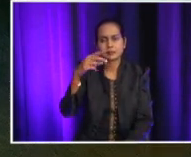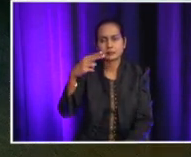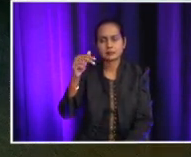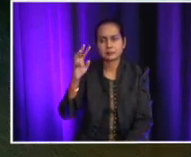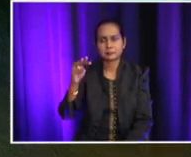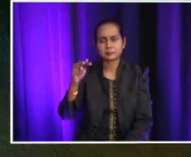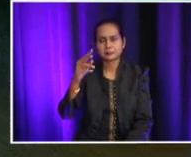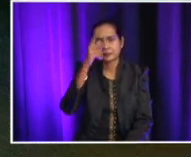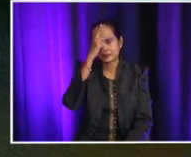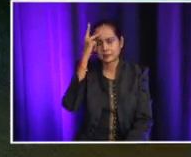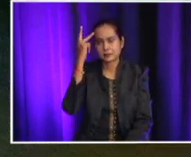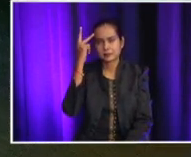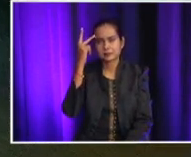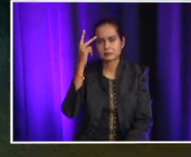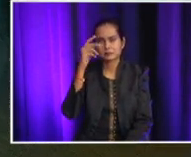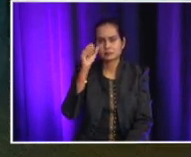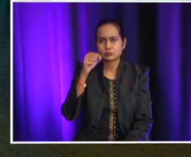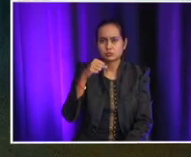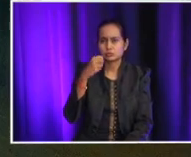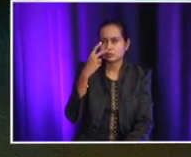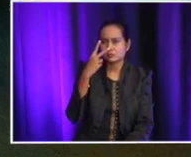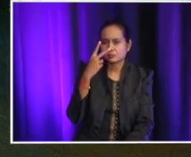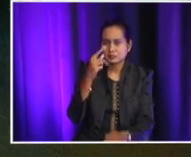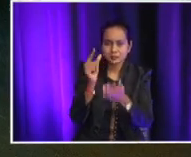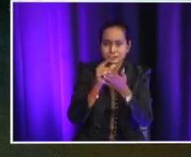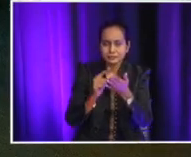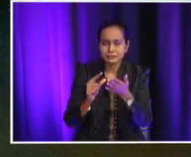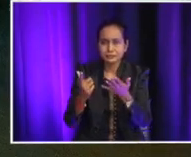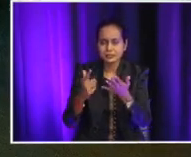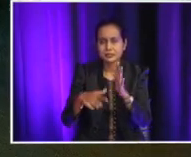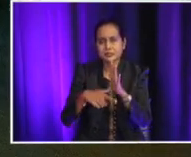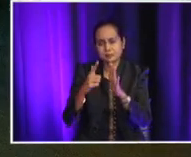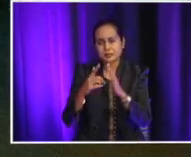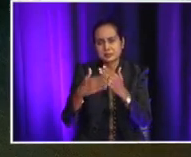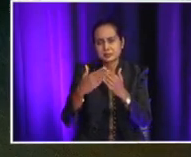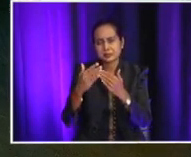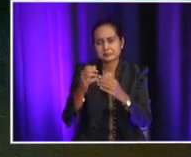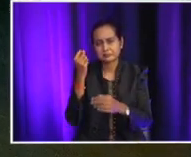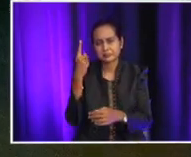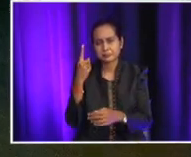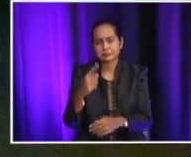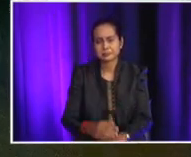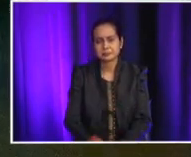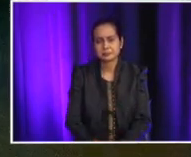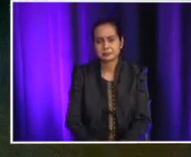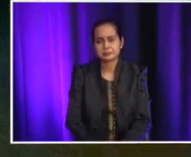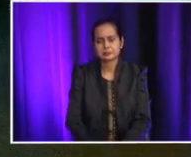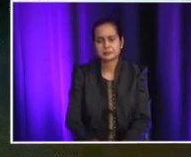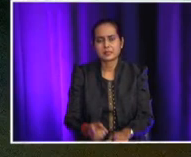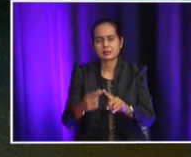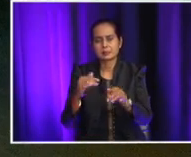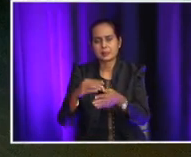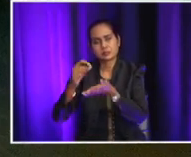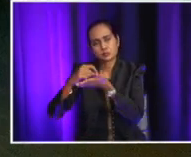karya yang bila dia nampak macam Bubble grafik-grafik itu saya lebih mudah untuk paham berbanding dengan bentuk penulisan maupun